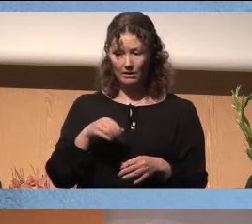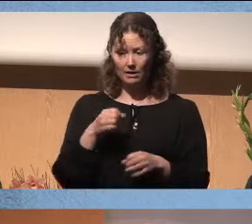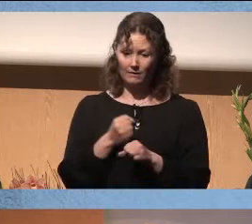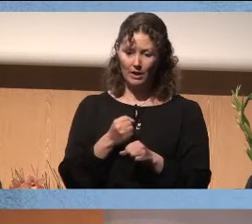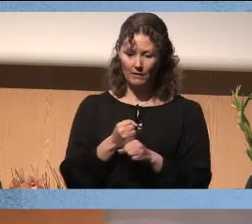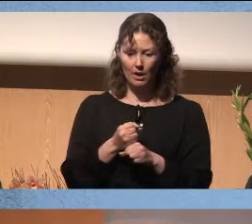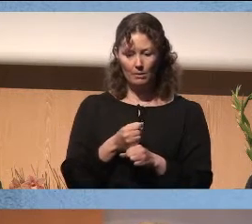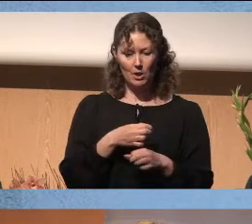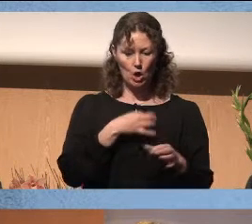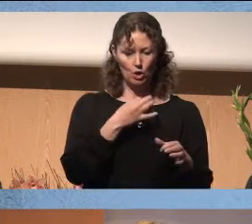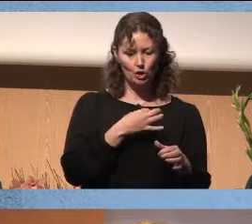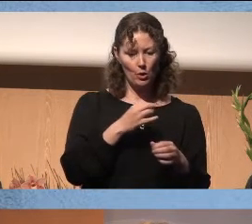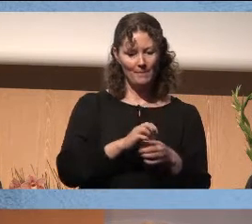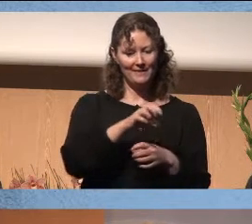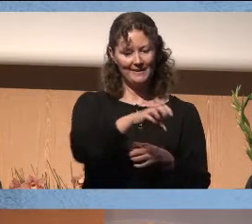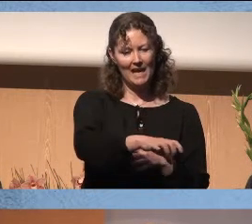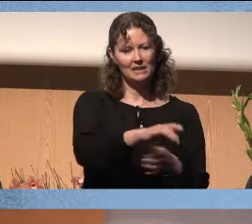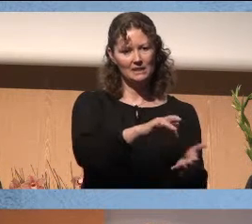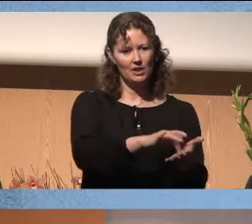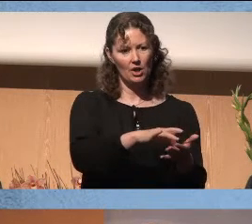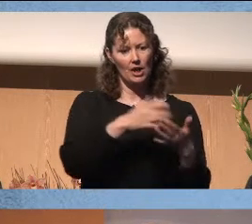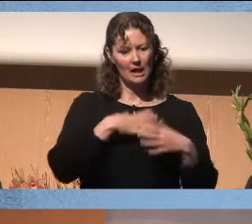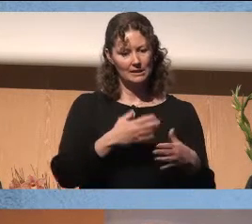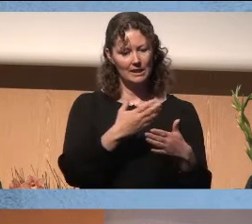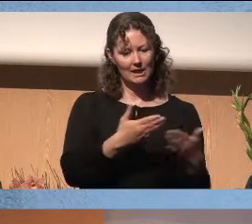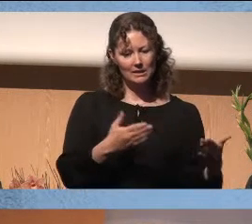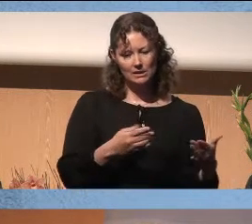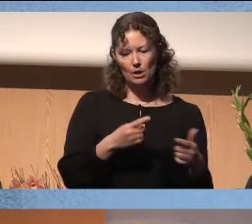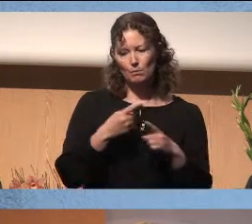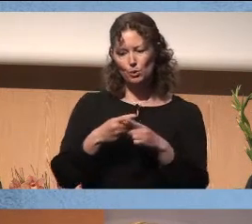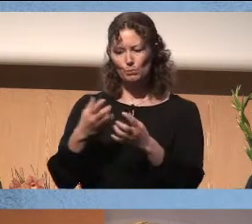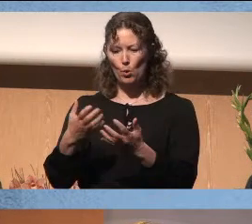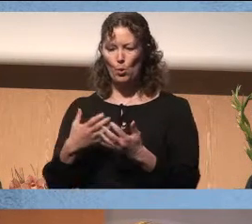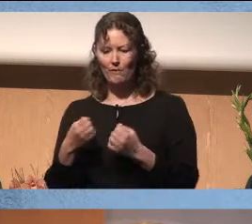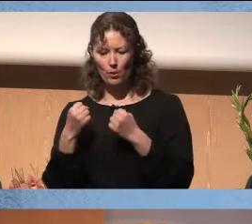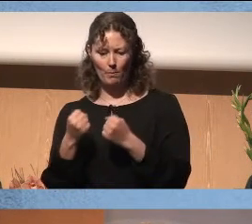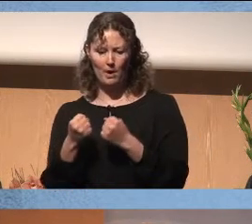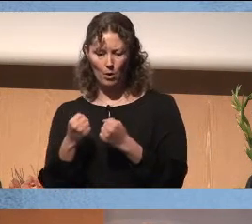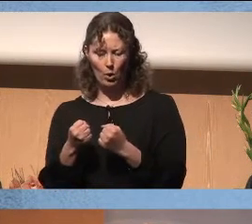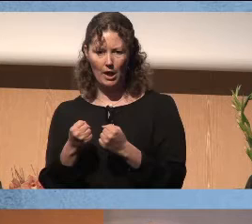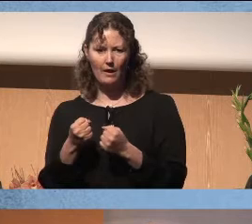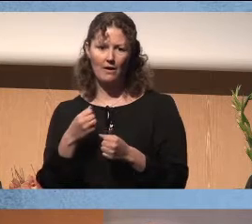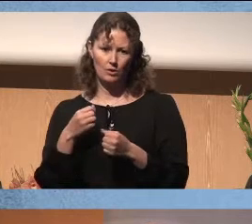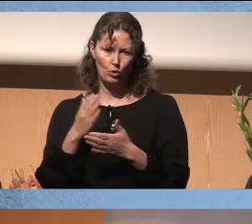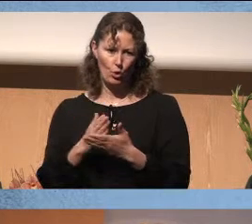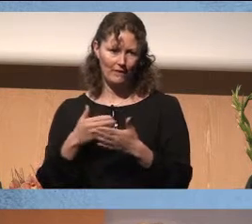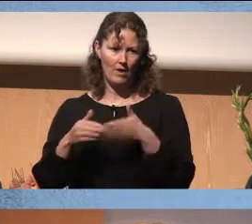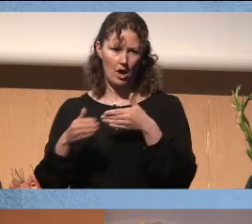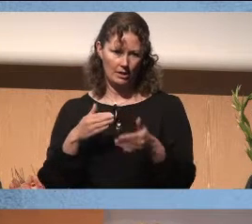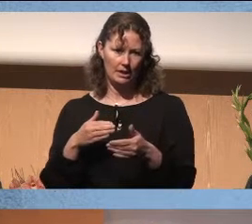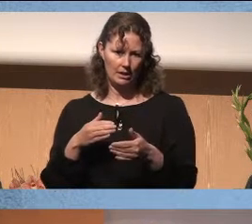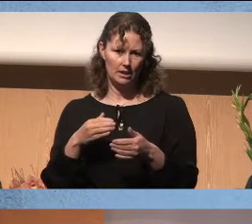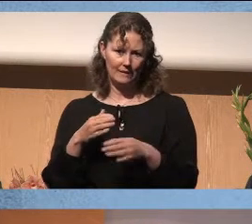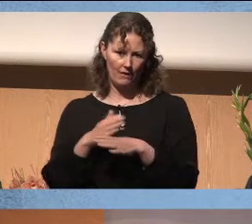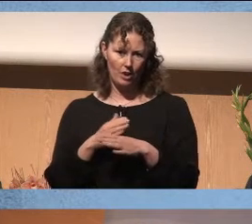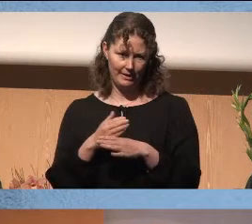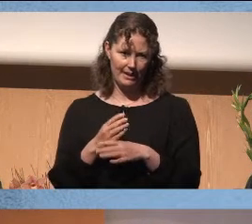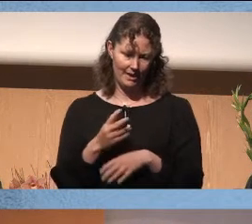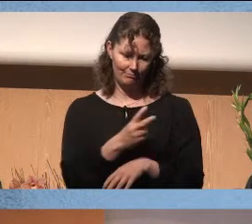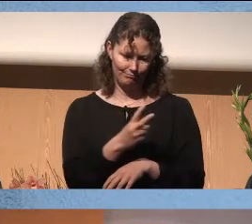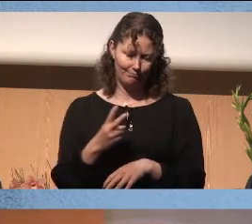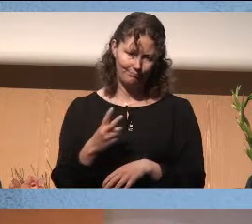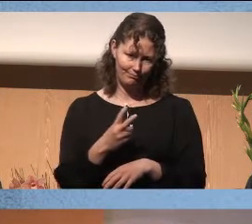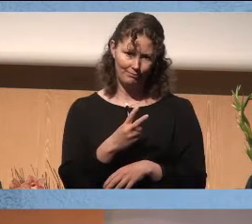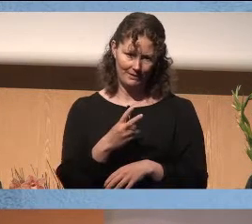mellom ønsket om en desentralisert helsetjeneste og behov for å opprettholde tilstrekkelig faglig kvalitet. Vi må ta den